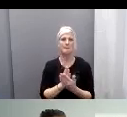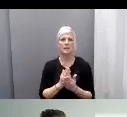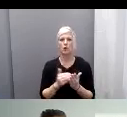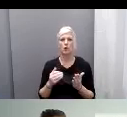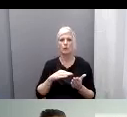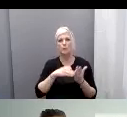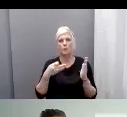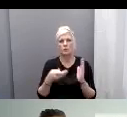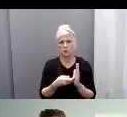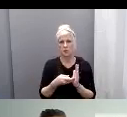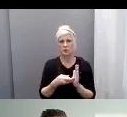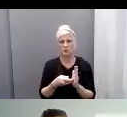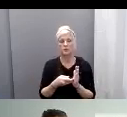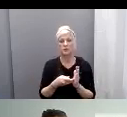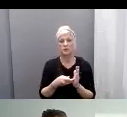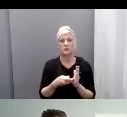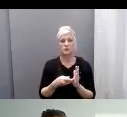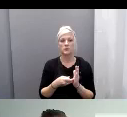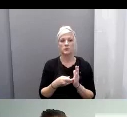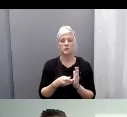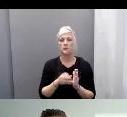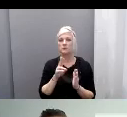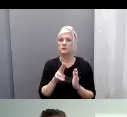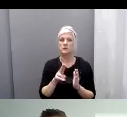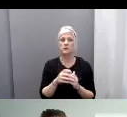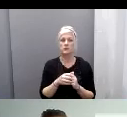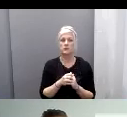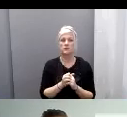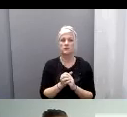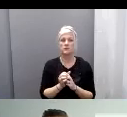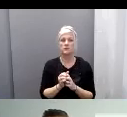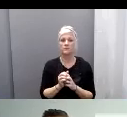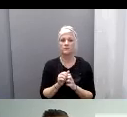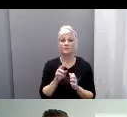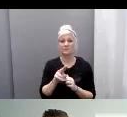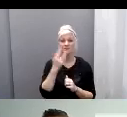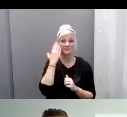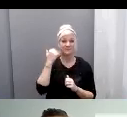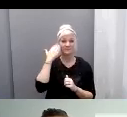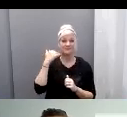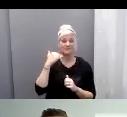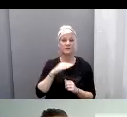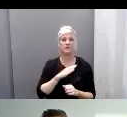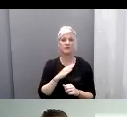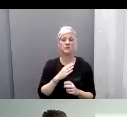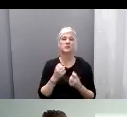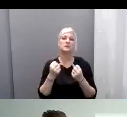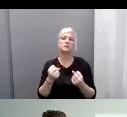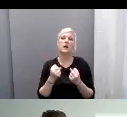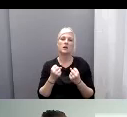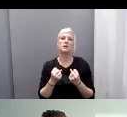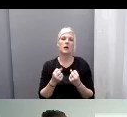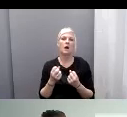för att det har tidigare funnits starka krafter